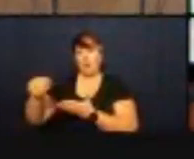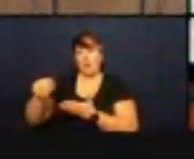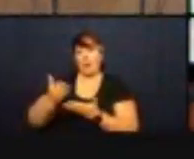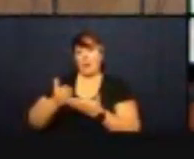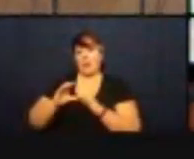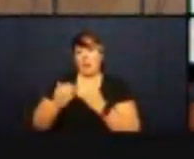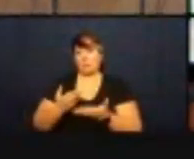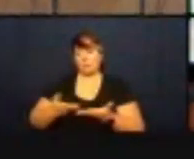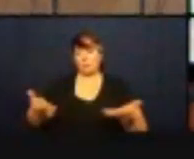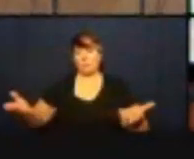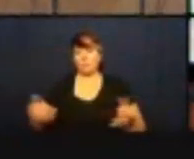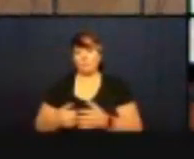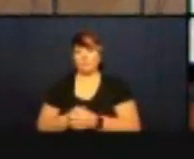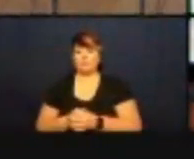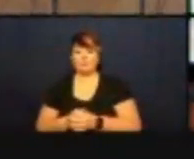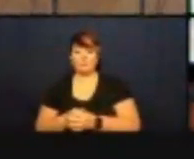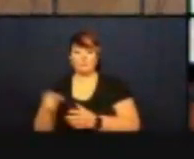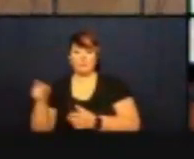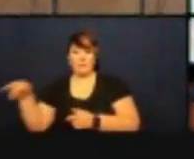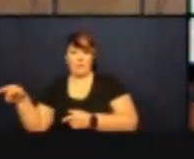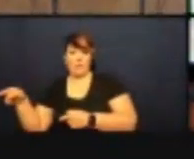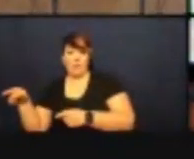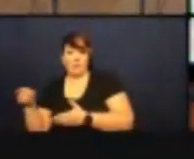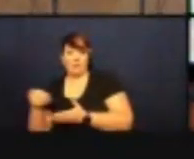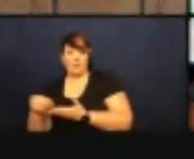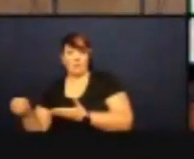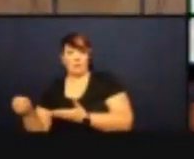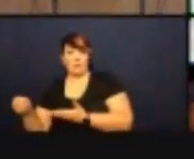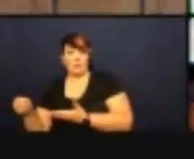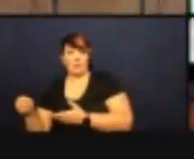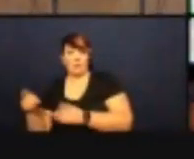kuagiza bidhaa kutoka kwa Amazon.